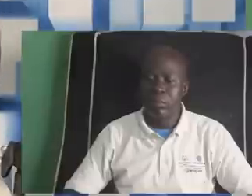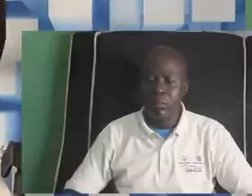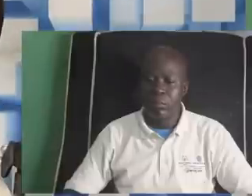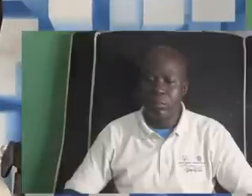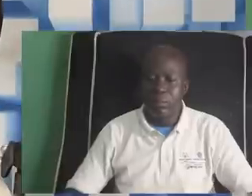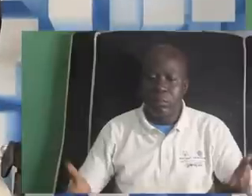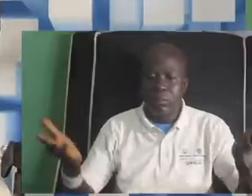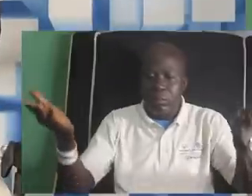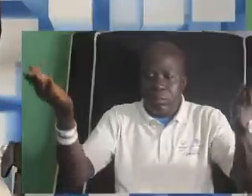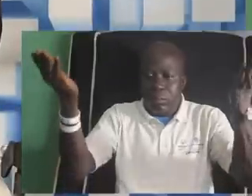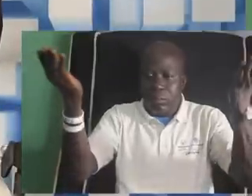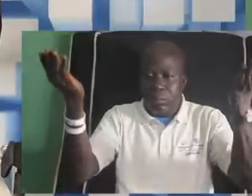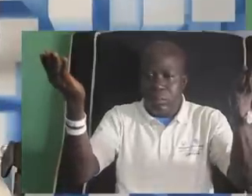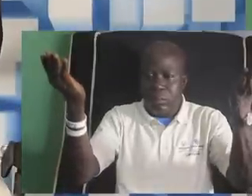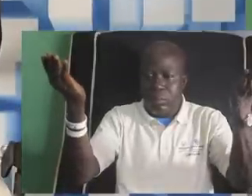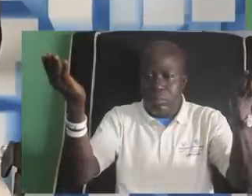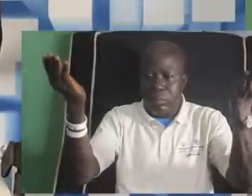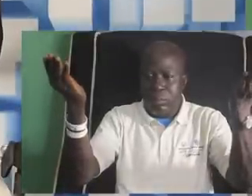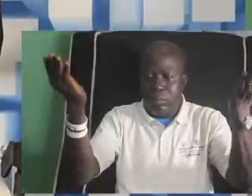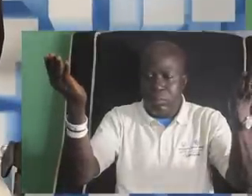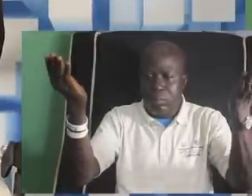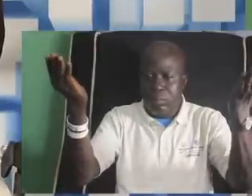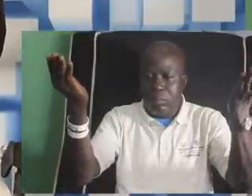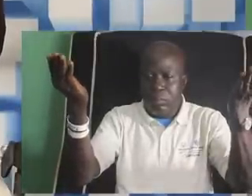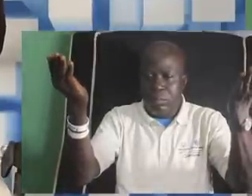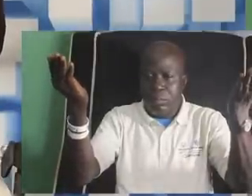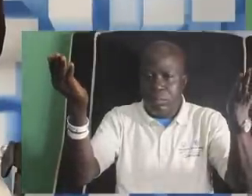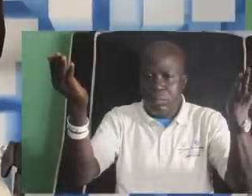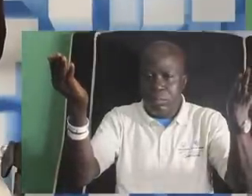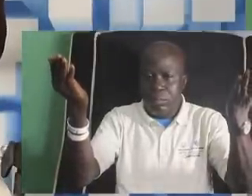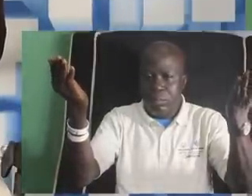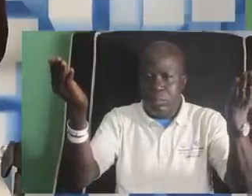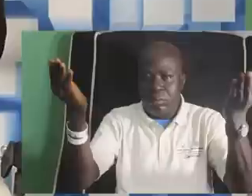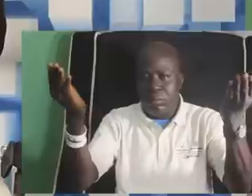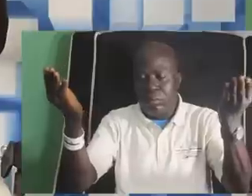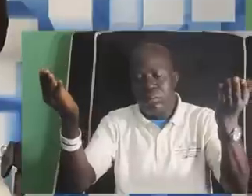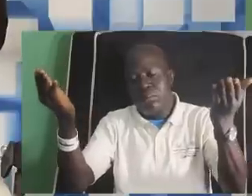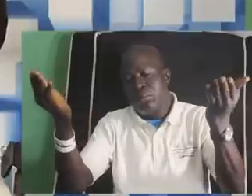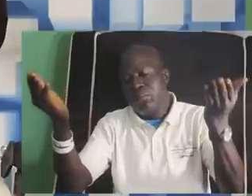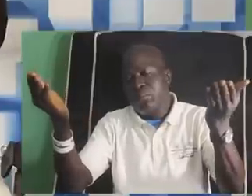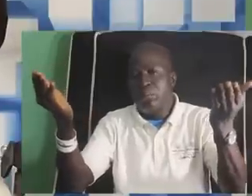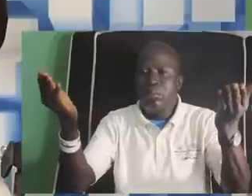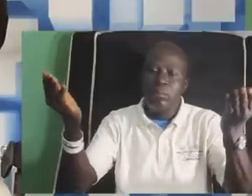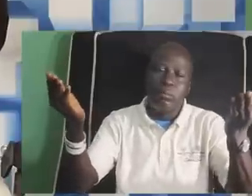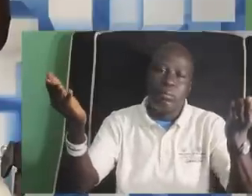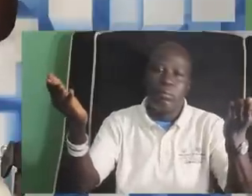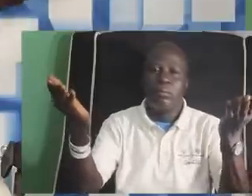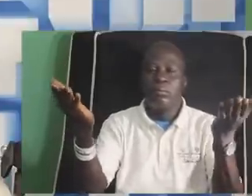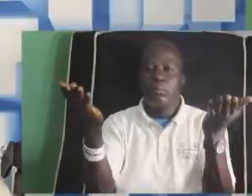Ẹgbẹ́ wọn sókè báyìí. Lift up your hands now. Ẹyin ọba ògbó.